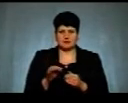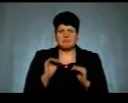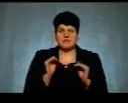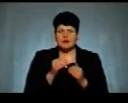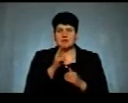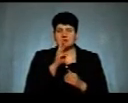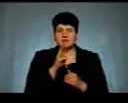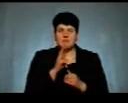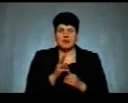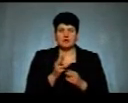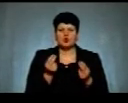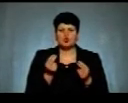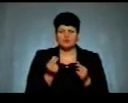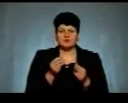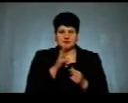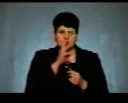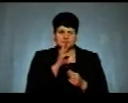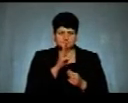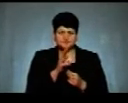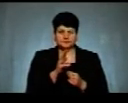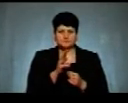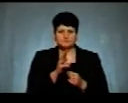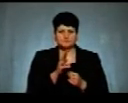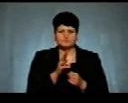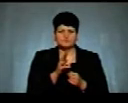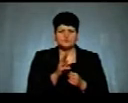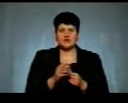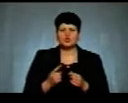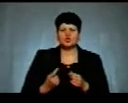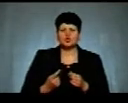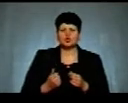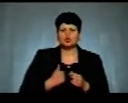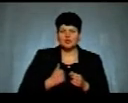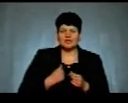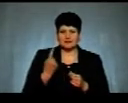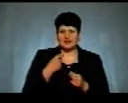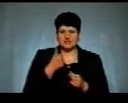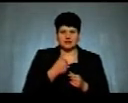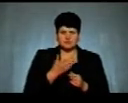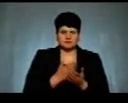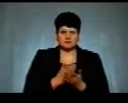заробітна грошове забезпечення солдата першого року служби